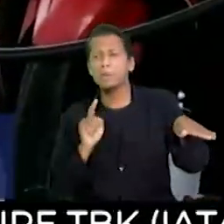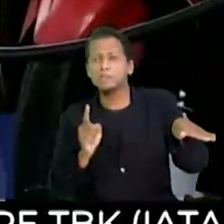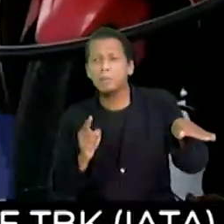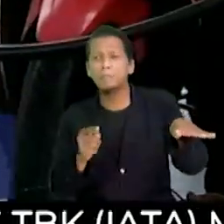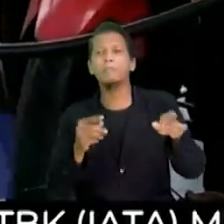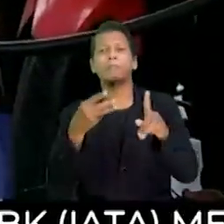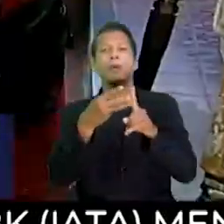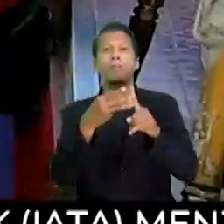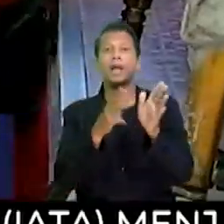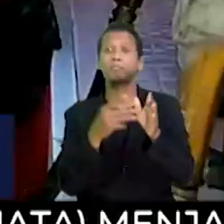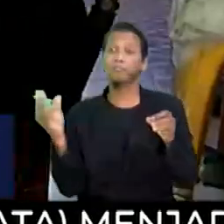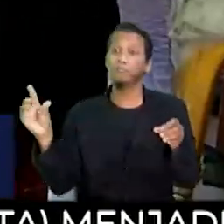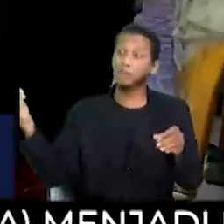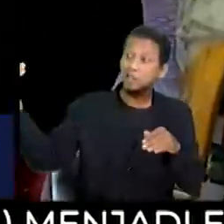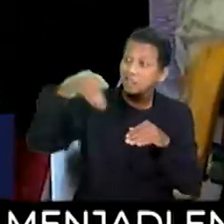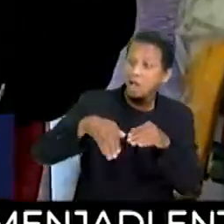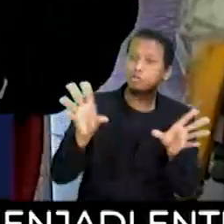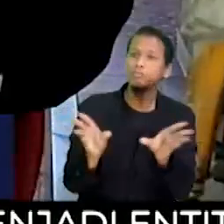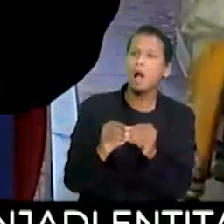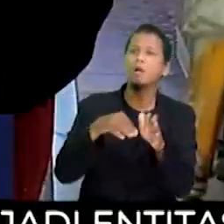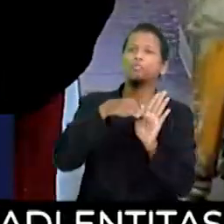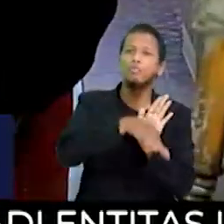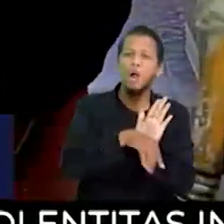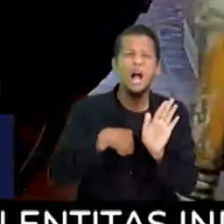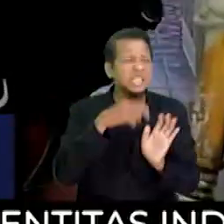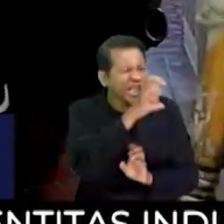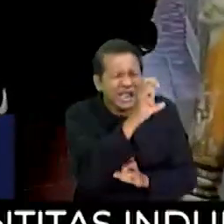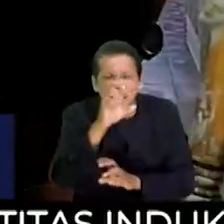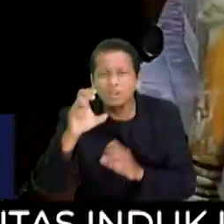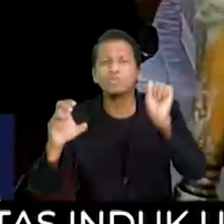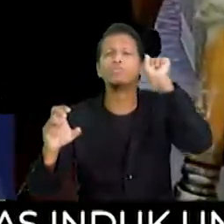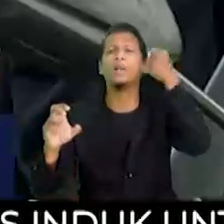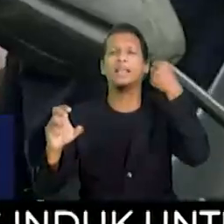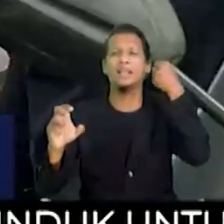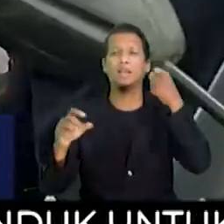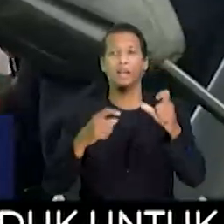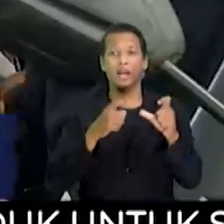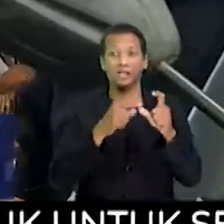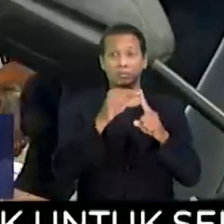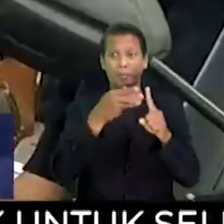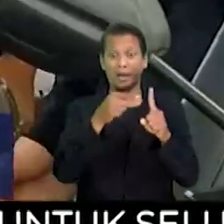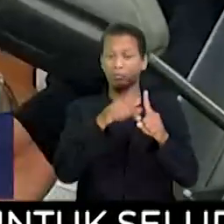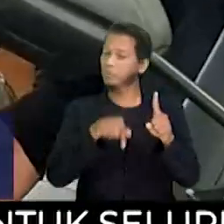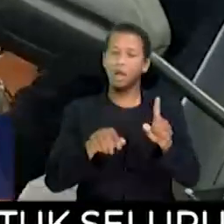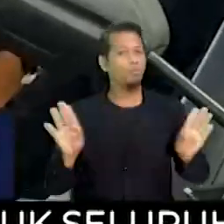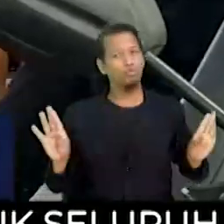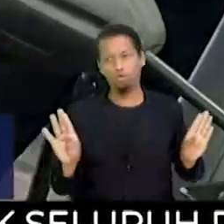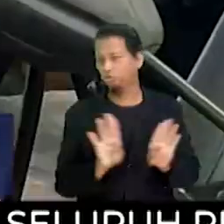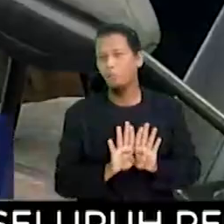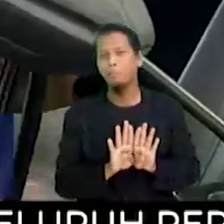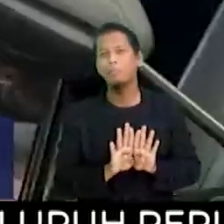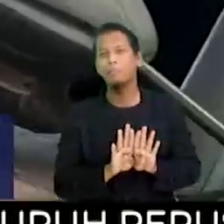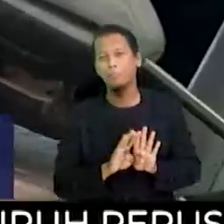juga terjadi di sejumlah SPBU lain di Kota Jambi. Bahkan sejumlah SPBU memilih tutup karena tidak ada pasokan BBM.